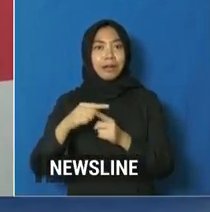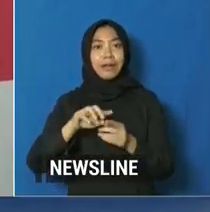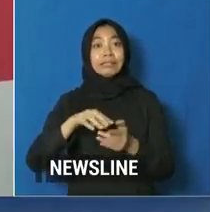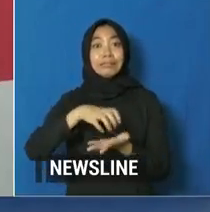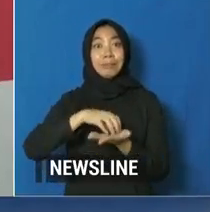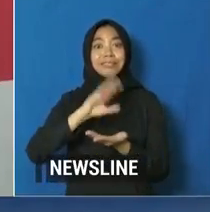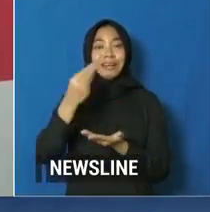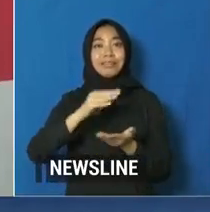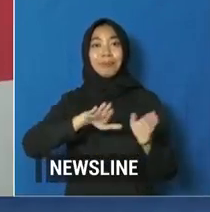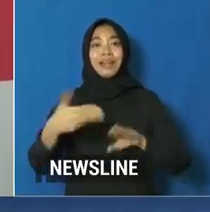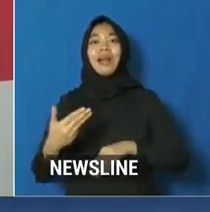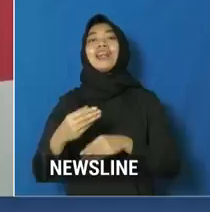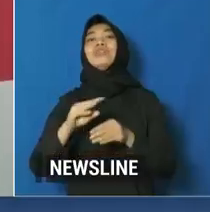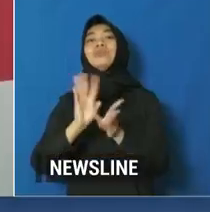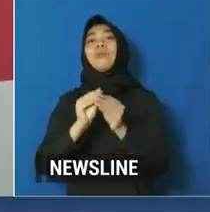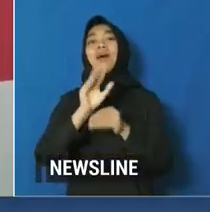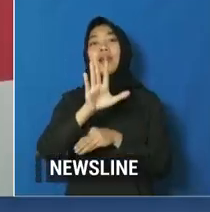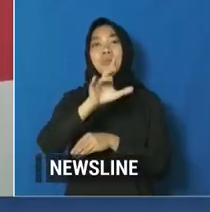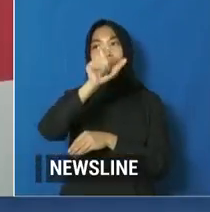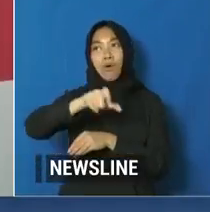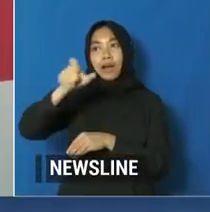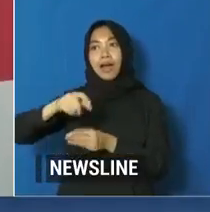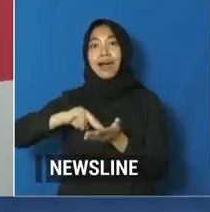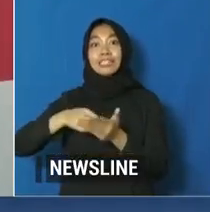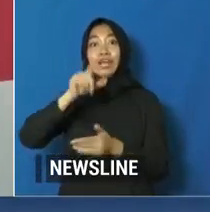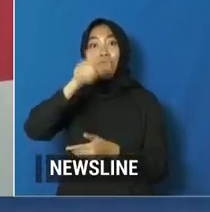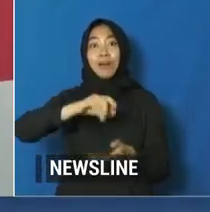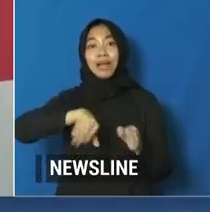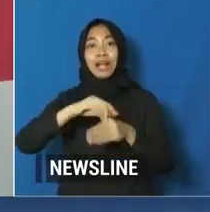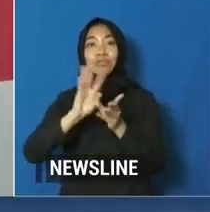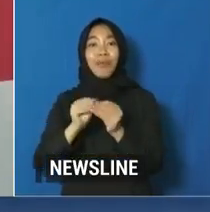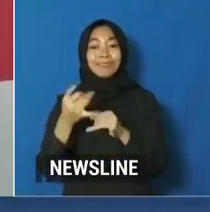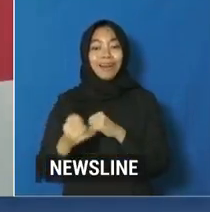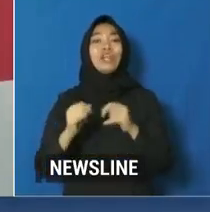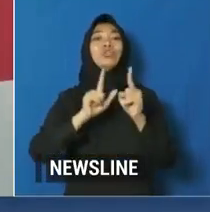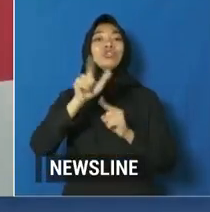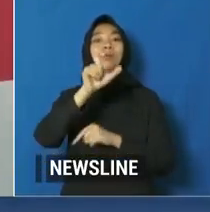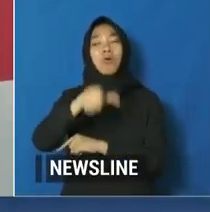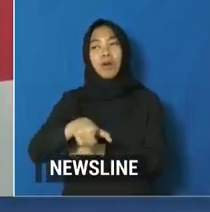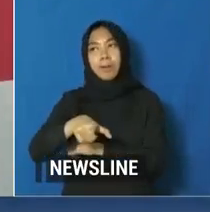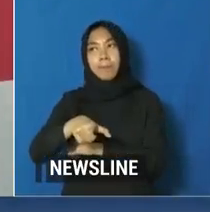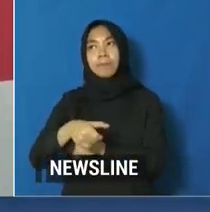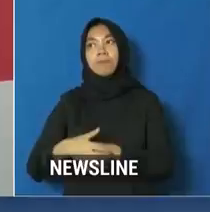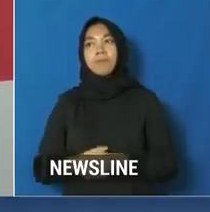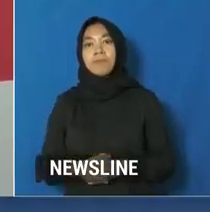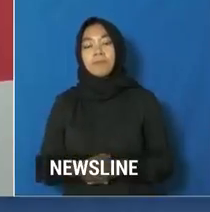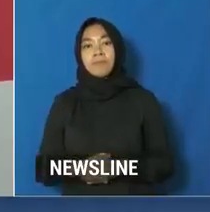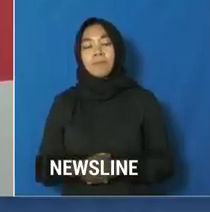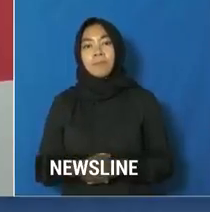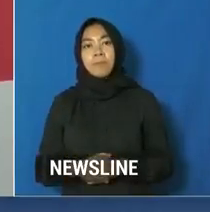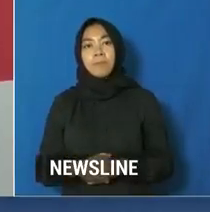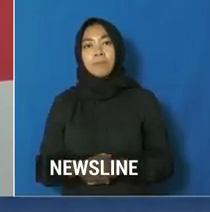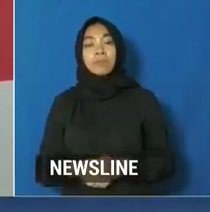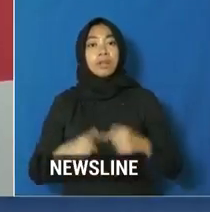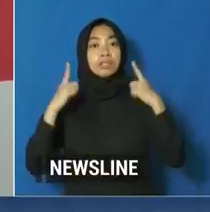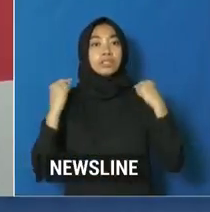DKI sebanyak 5 orang, sehingga jumlahnya menjadi 17 orang. Kemudian ada penambahan kasus di